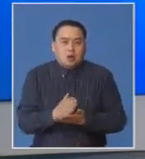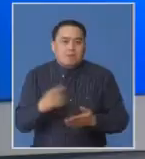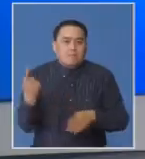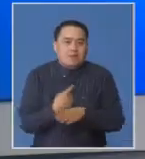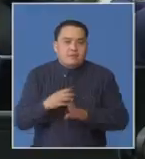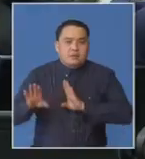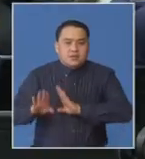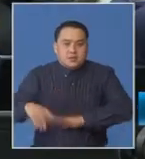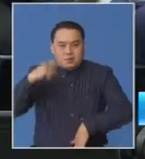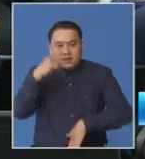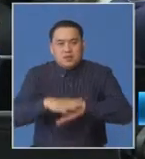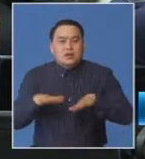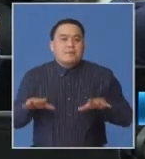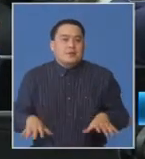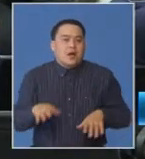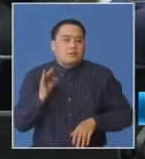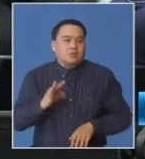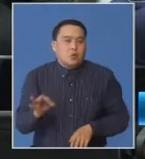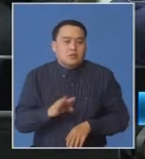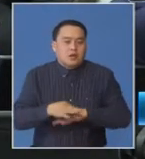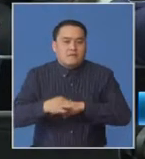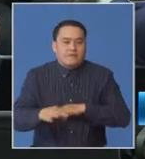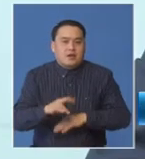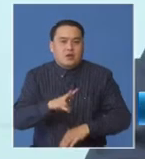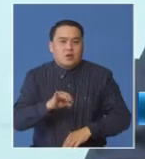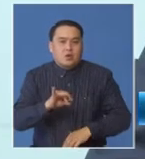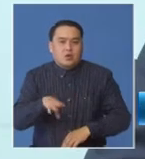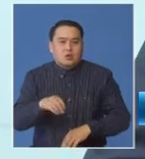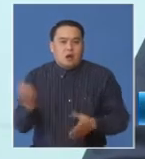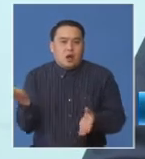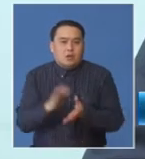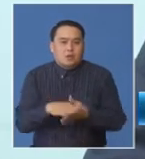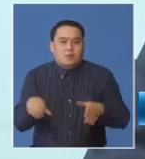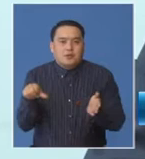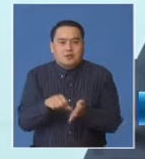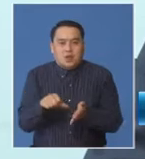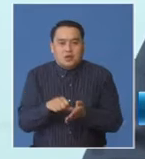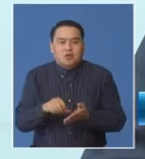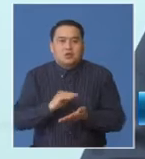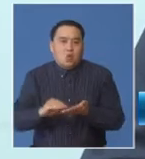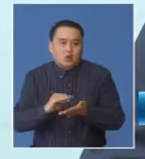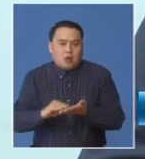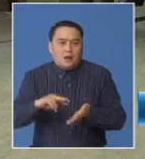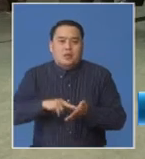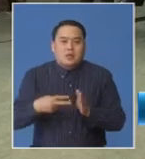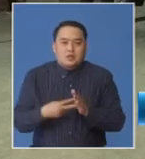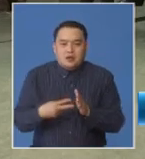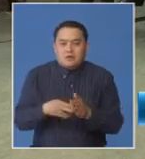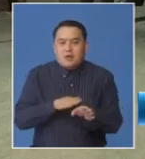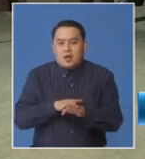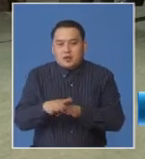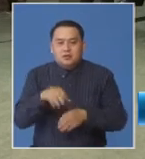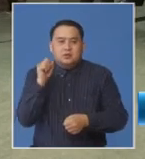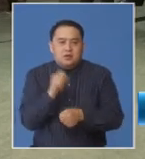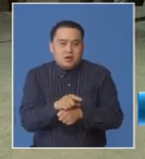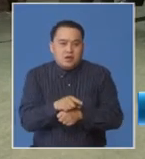коммуникации первый заместитель председателя Алматинского областного филиала партии Галиаскар Сарыбаев ознакомил представителей СМИ с